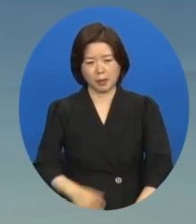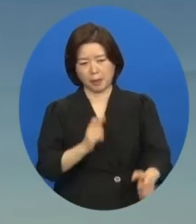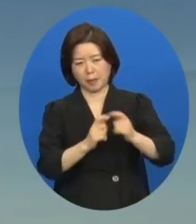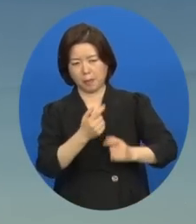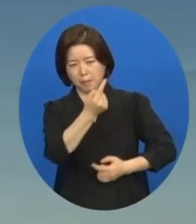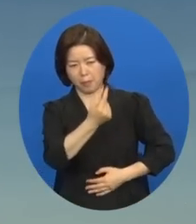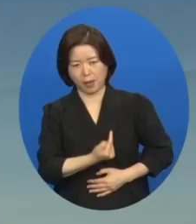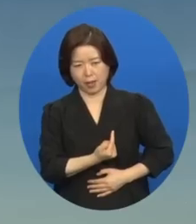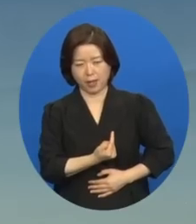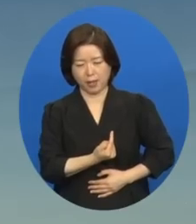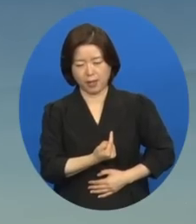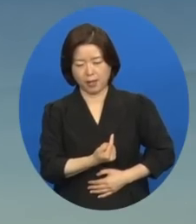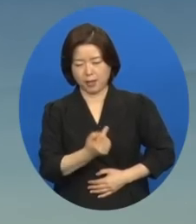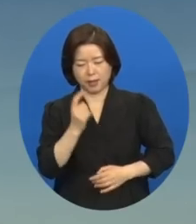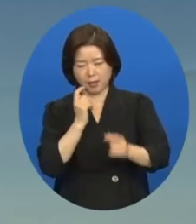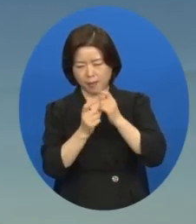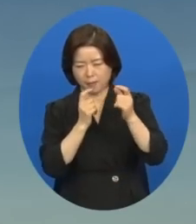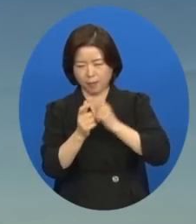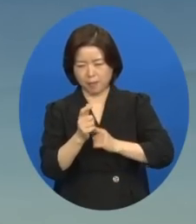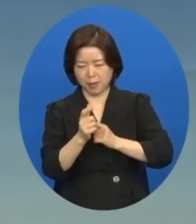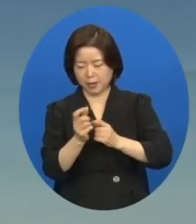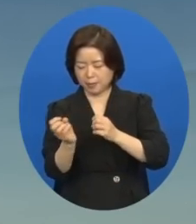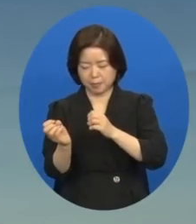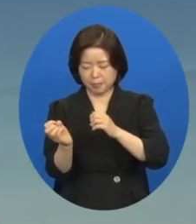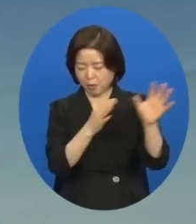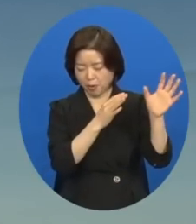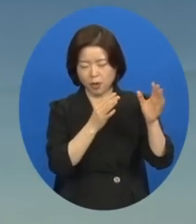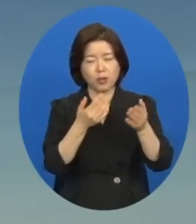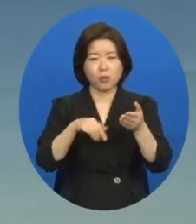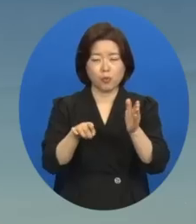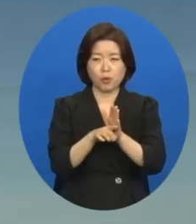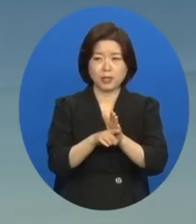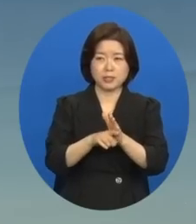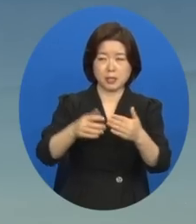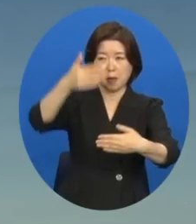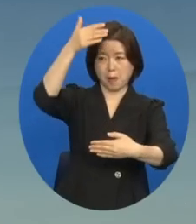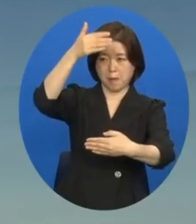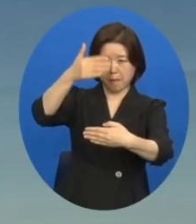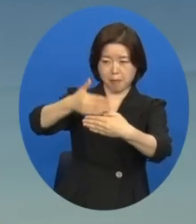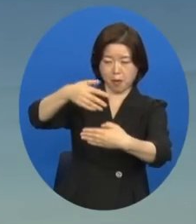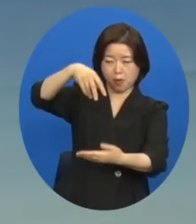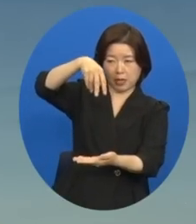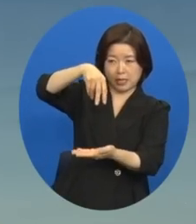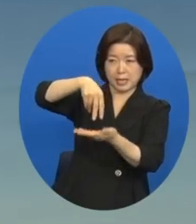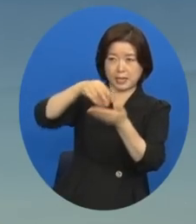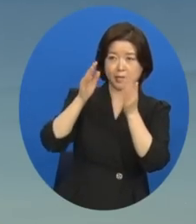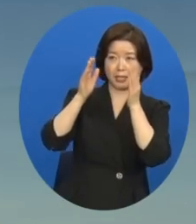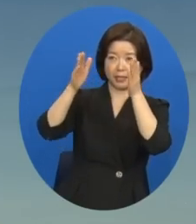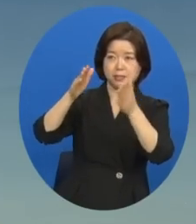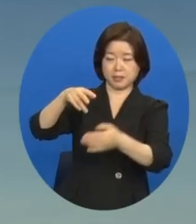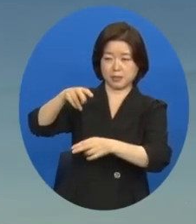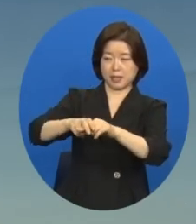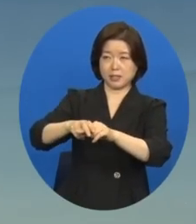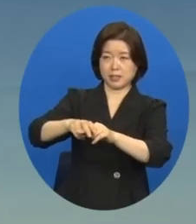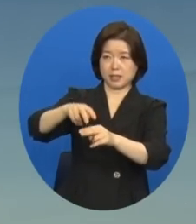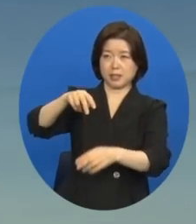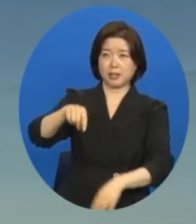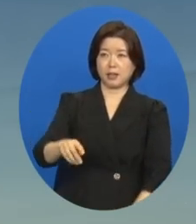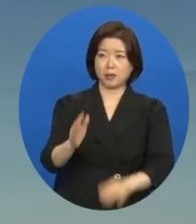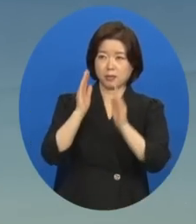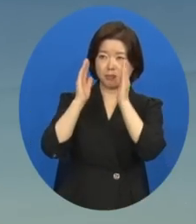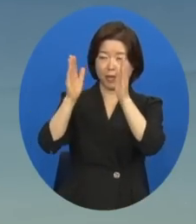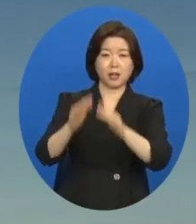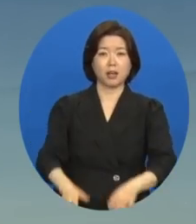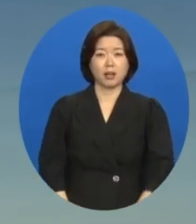찾아오면 그 고민과 번뇌를 잃어버리기 위해서 벽을 향해서 서는 거예요. 벽을 향해서 앉는 거예요. 왜요?